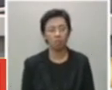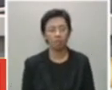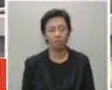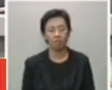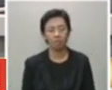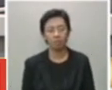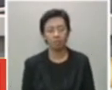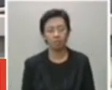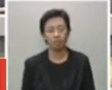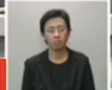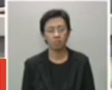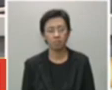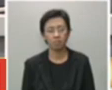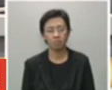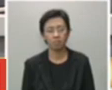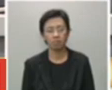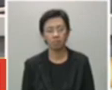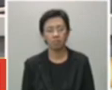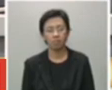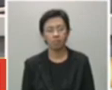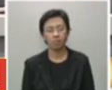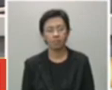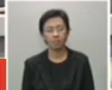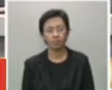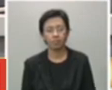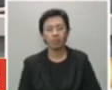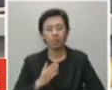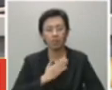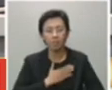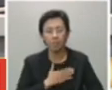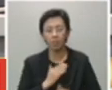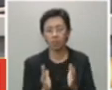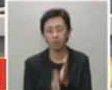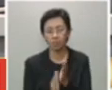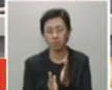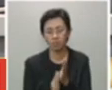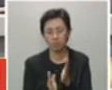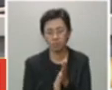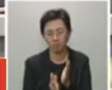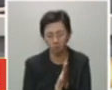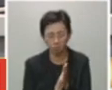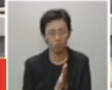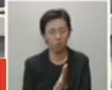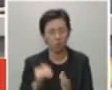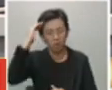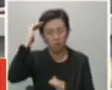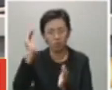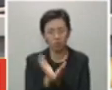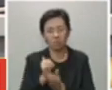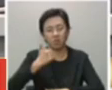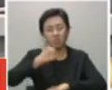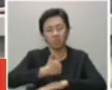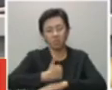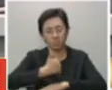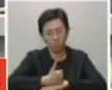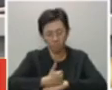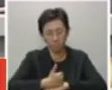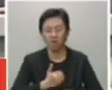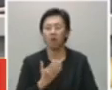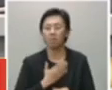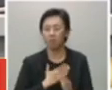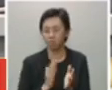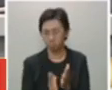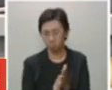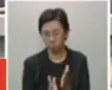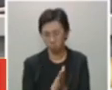การปฏิบัติหน้าที่ในวันนั้นนะครับผมต้องขอชมเชยท่านผู้บัญชาการสำนักงานตำรวจแห่งชาติท่านพลตำรวจเอกจักรทิพย์ชัยจินด